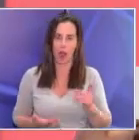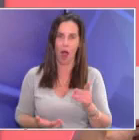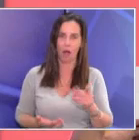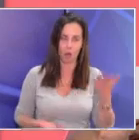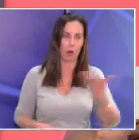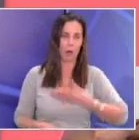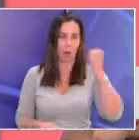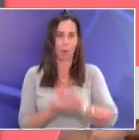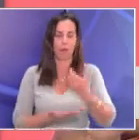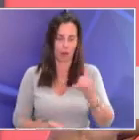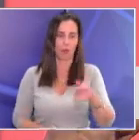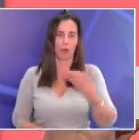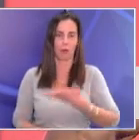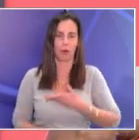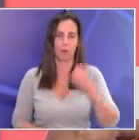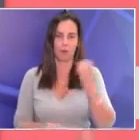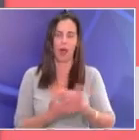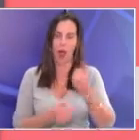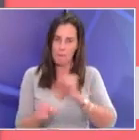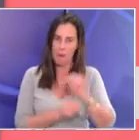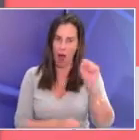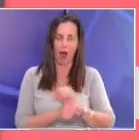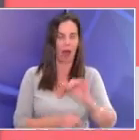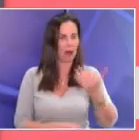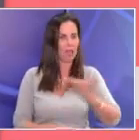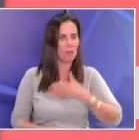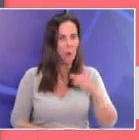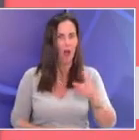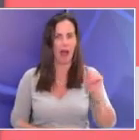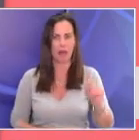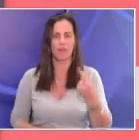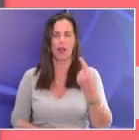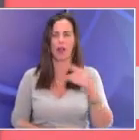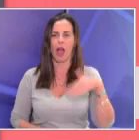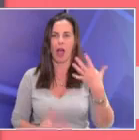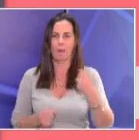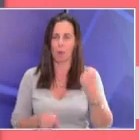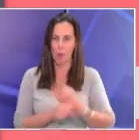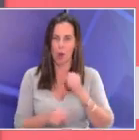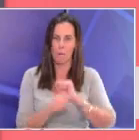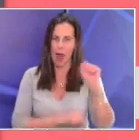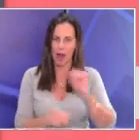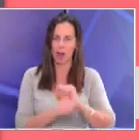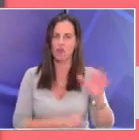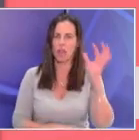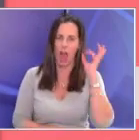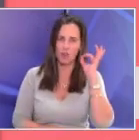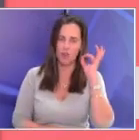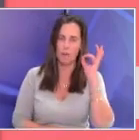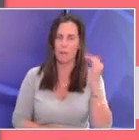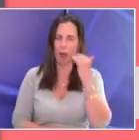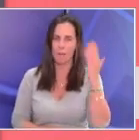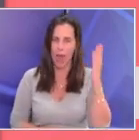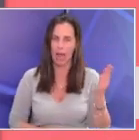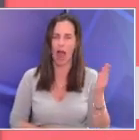עבר. הוא עבר אחרי מחאה ציבורית מאוד גדולה, אחרי הרבה מאוד פעולות מחאה של נשים ברחבי